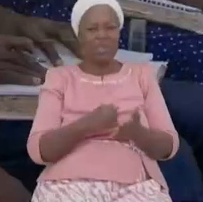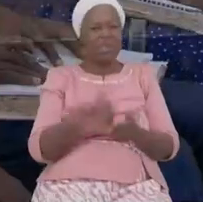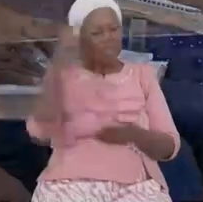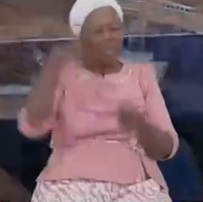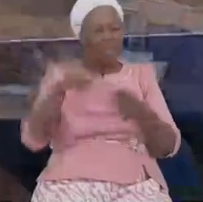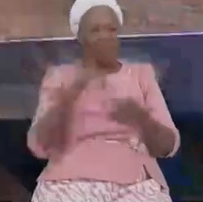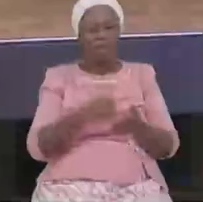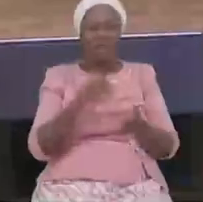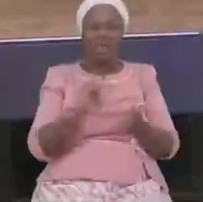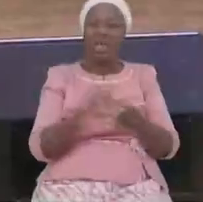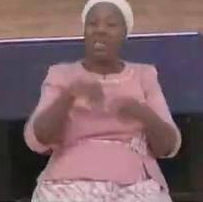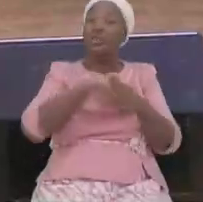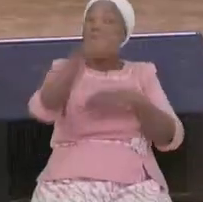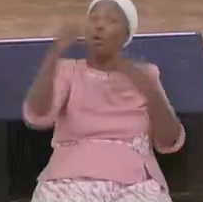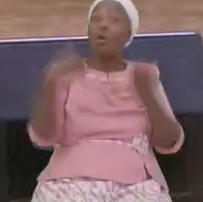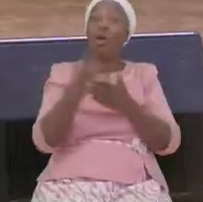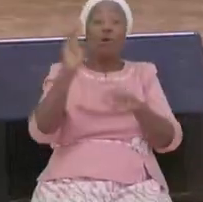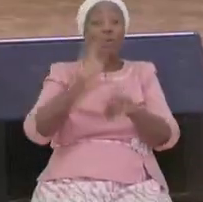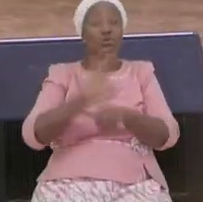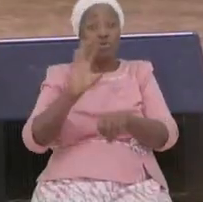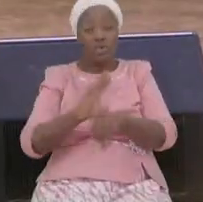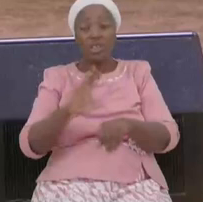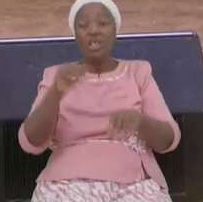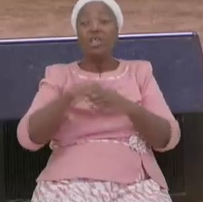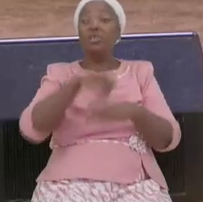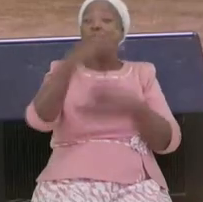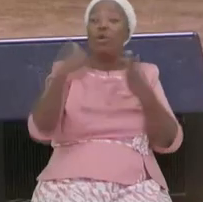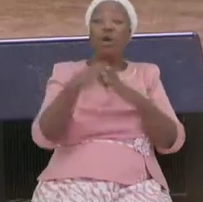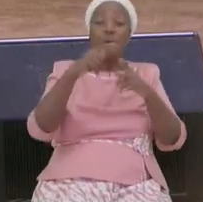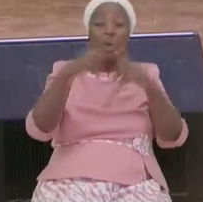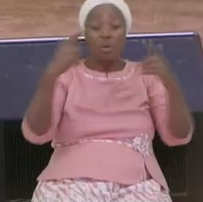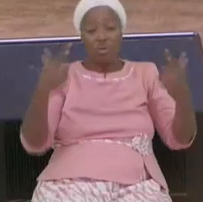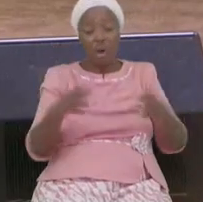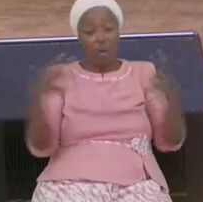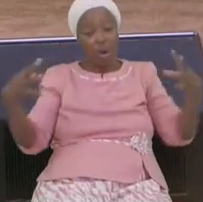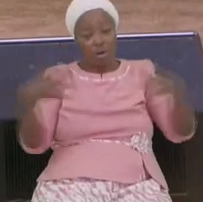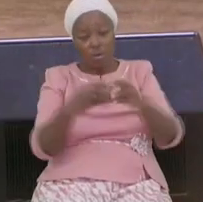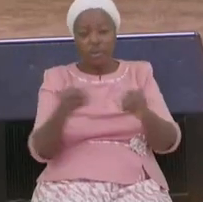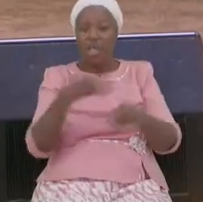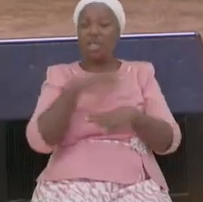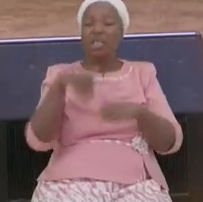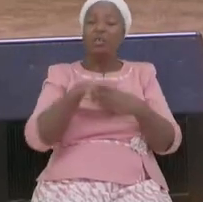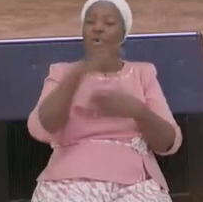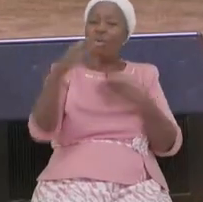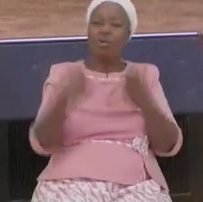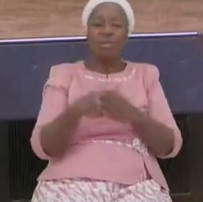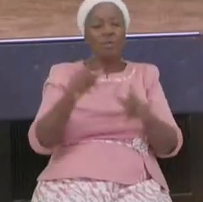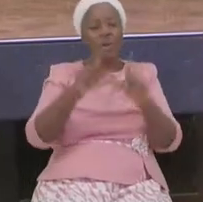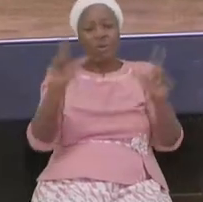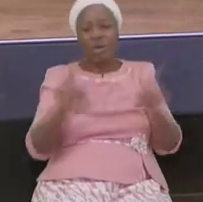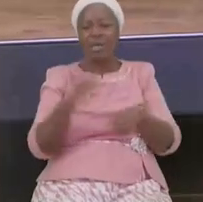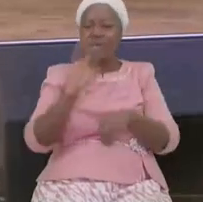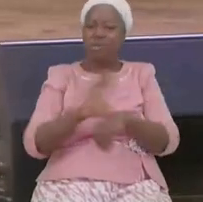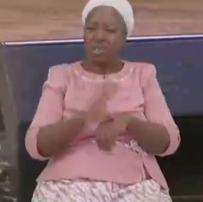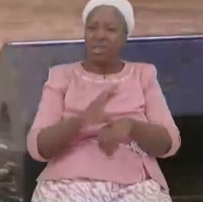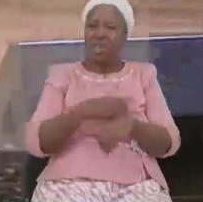Toutes nos groupes, nos districts, toutes nos églises locales, dans chaque localité,